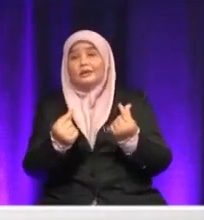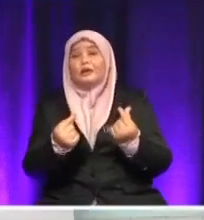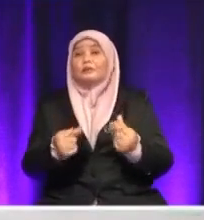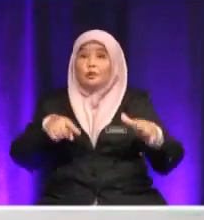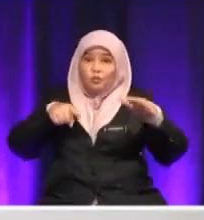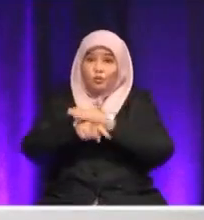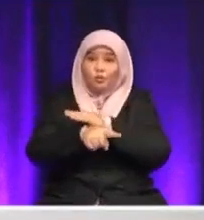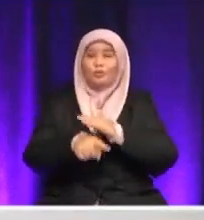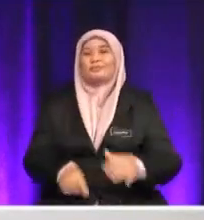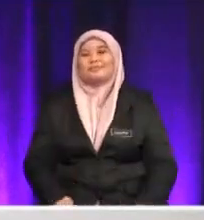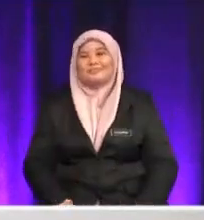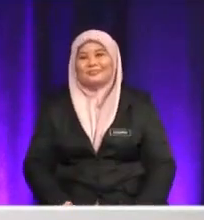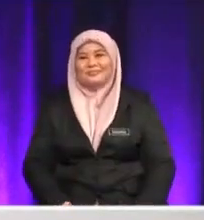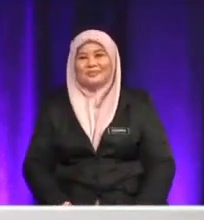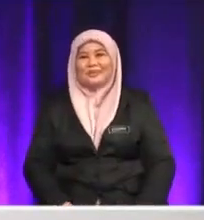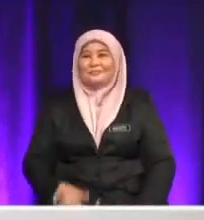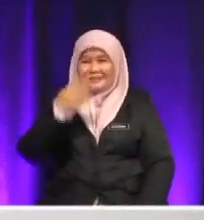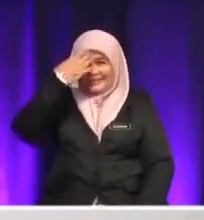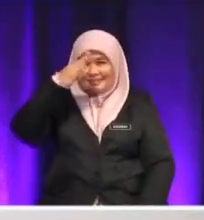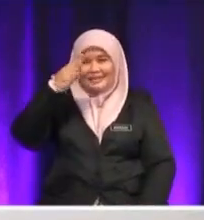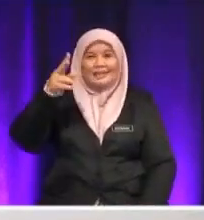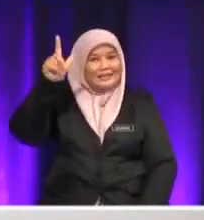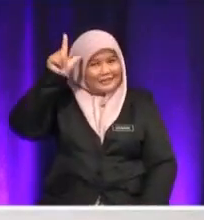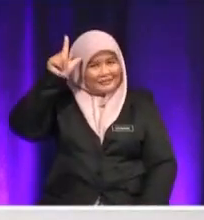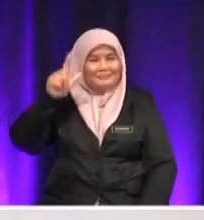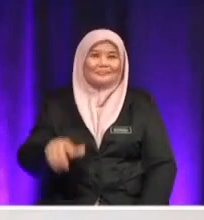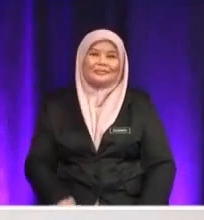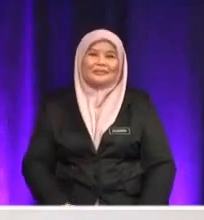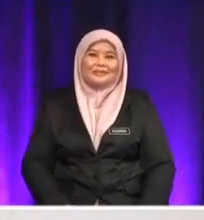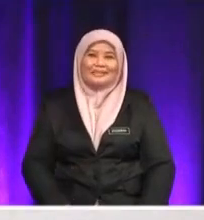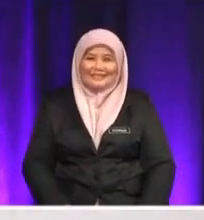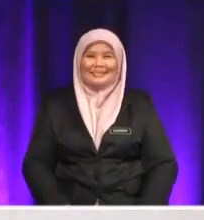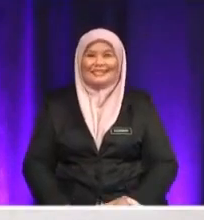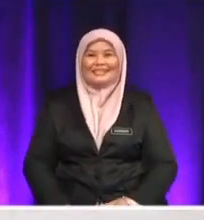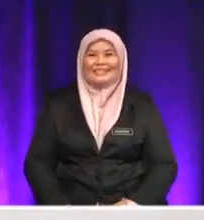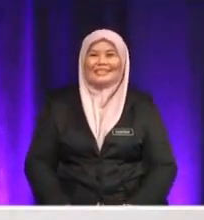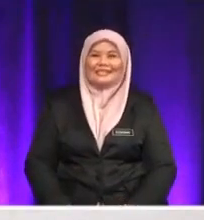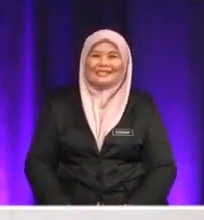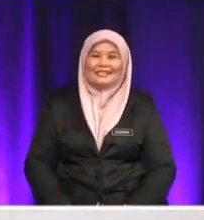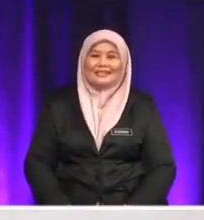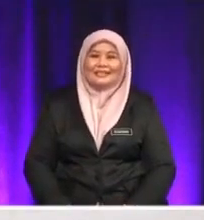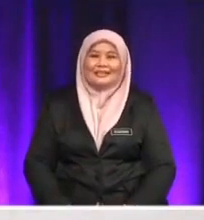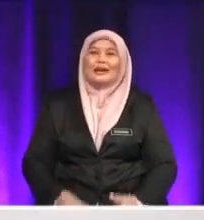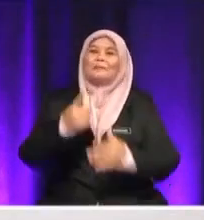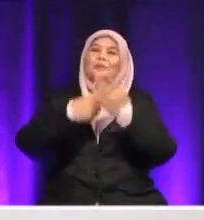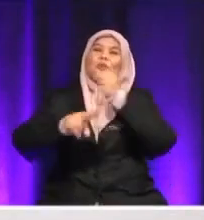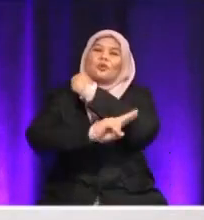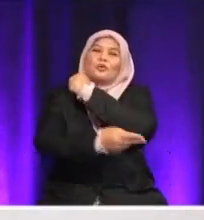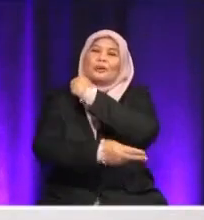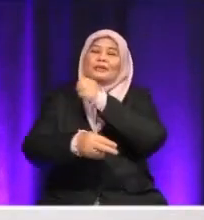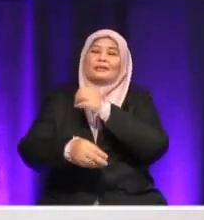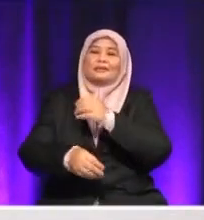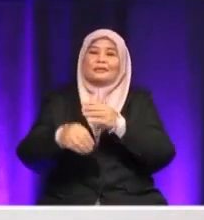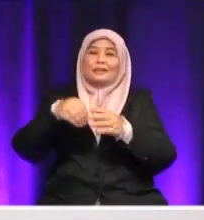betul? Okey. Pandai. Terbaik. Bijak. Terima kasih ustaz. Memang tak pernah tak bijak. Okey, apa dia hukuman yang ada dalam